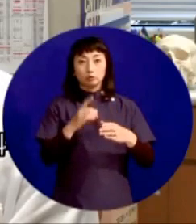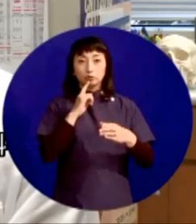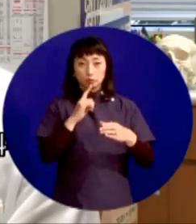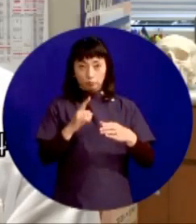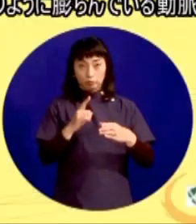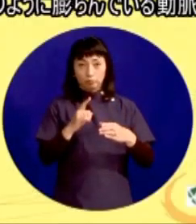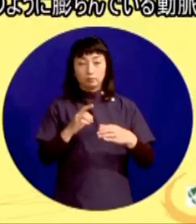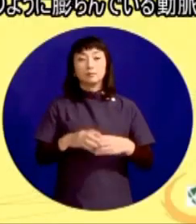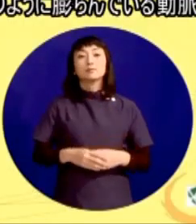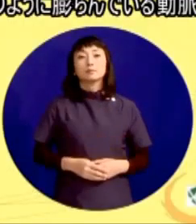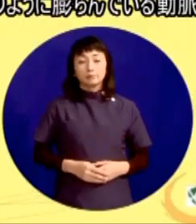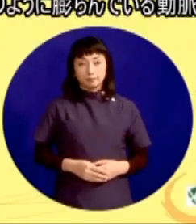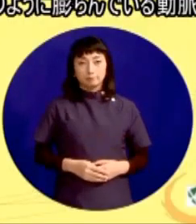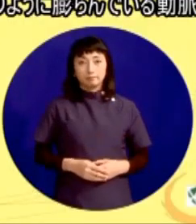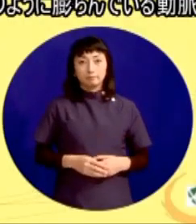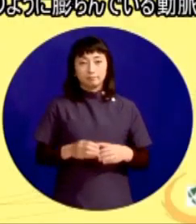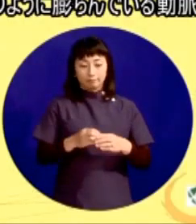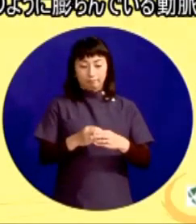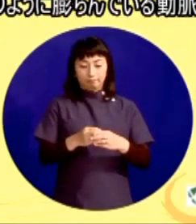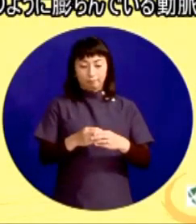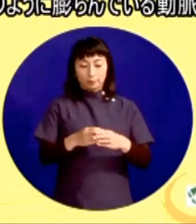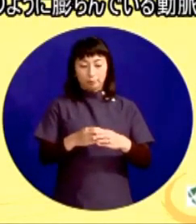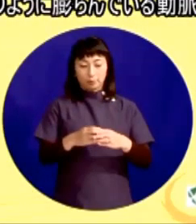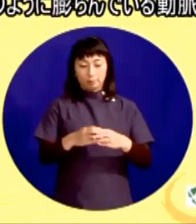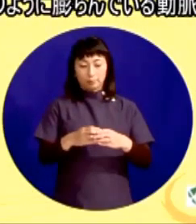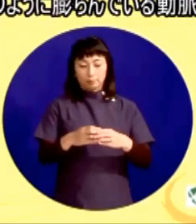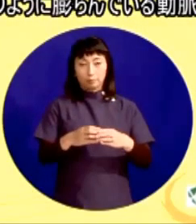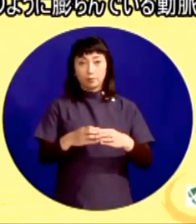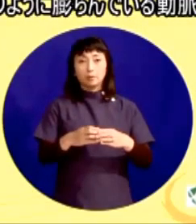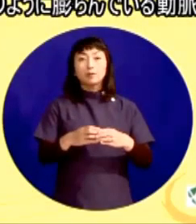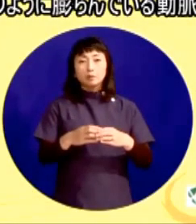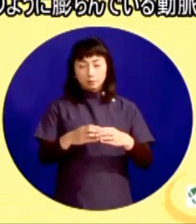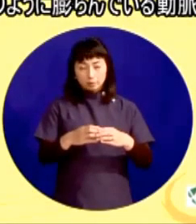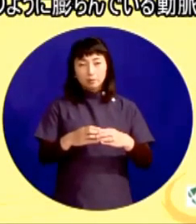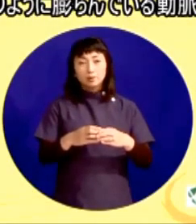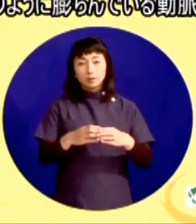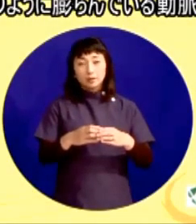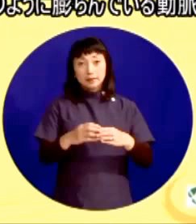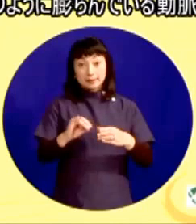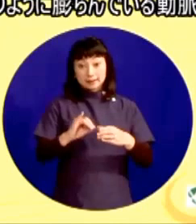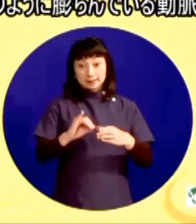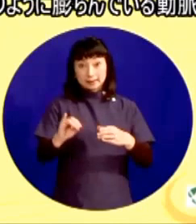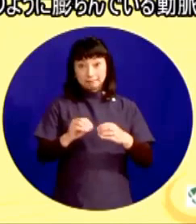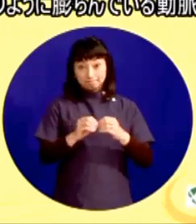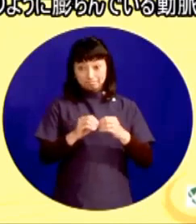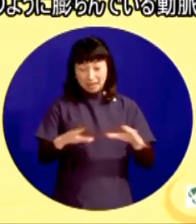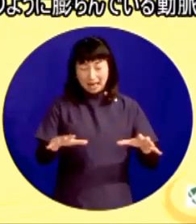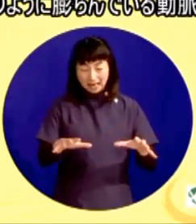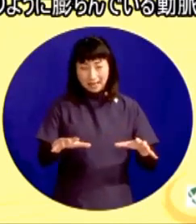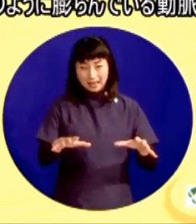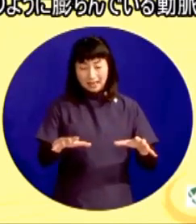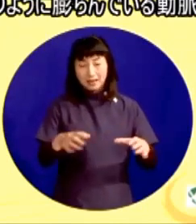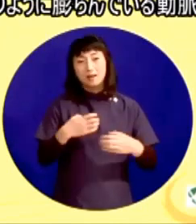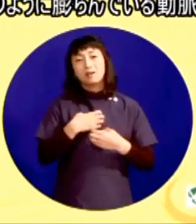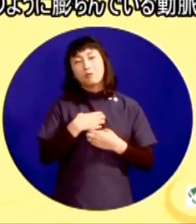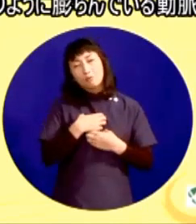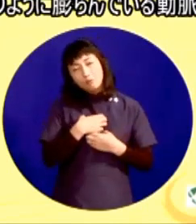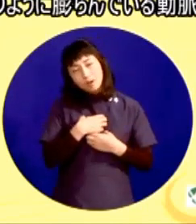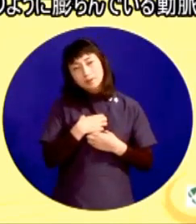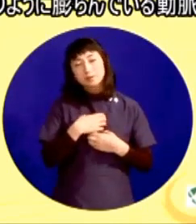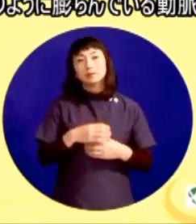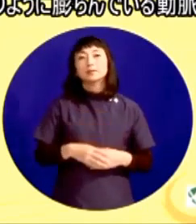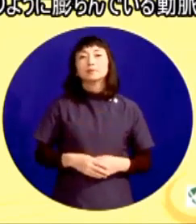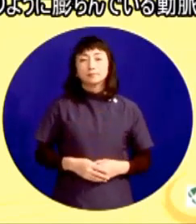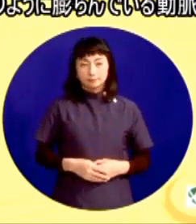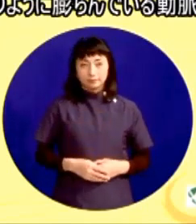風に言いますこのように膨らんだ血管は弱いので破裂して大出血する危険があり